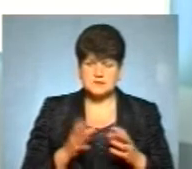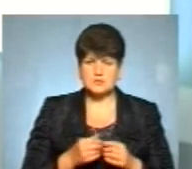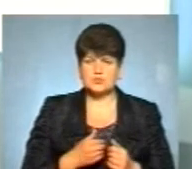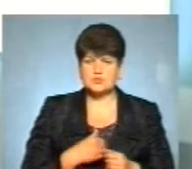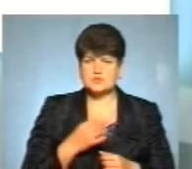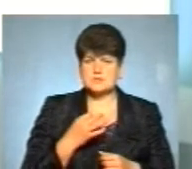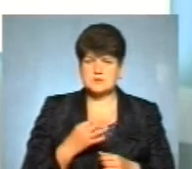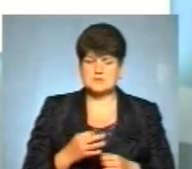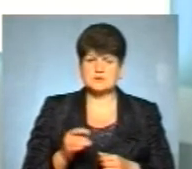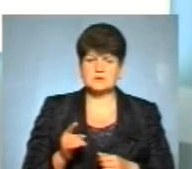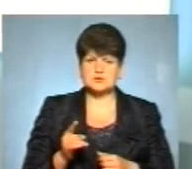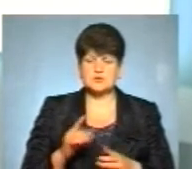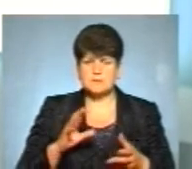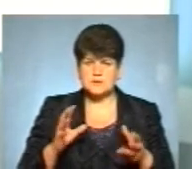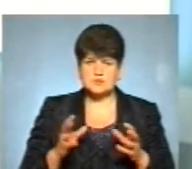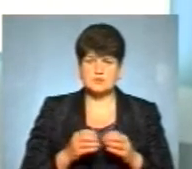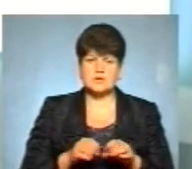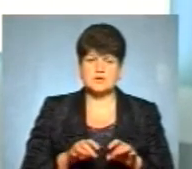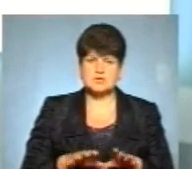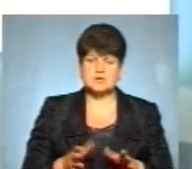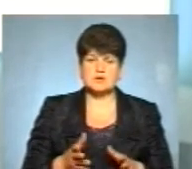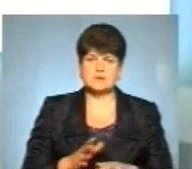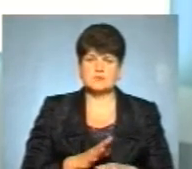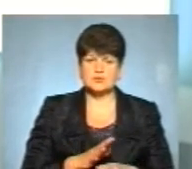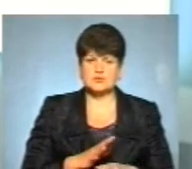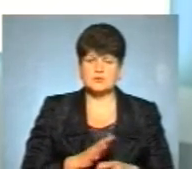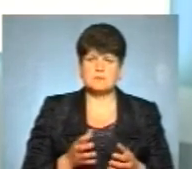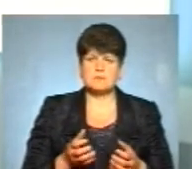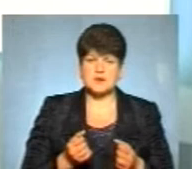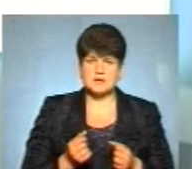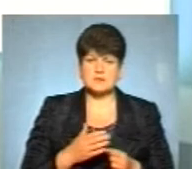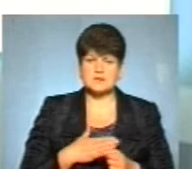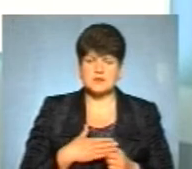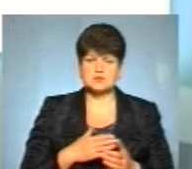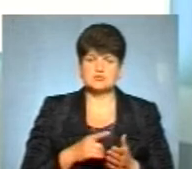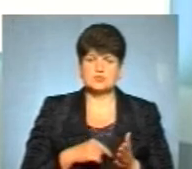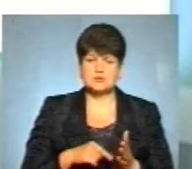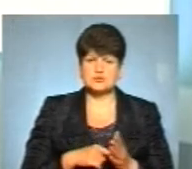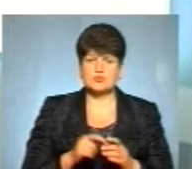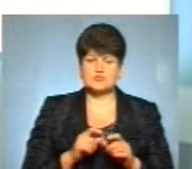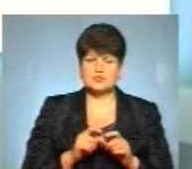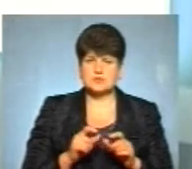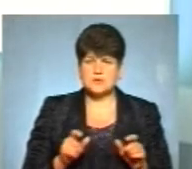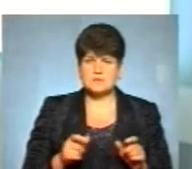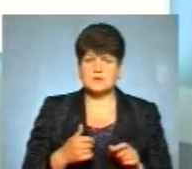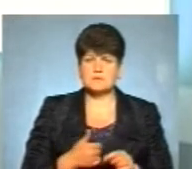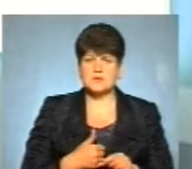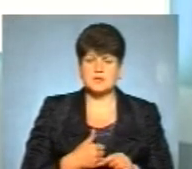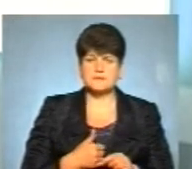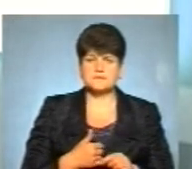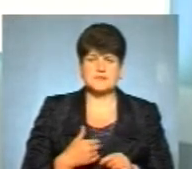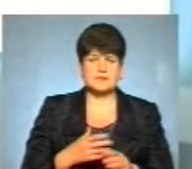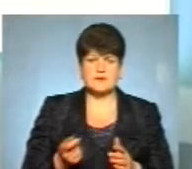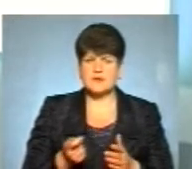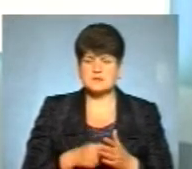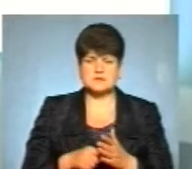що підсумовуючи рішення, ті, які були прийняті на нашому міському штабі, так ми не